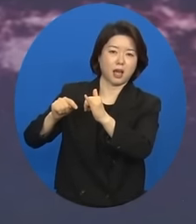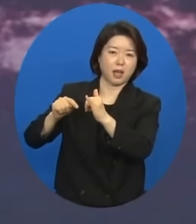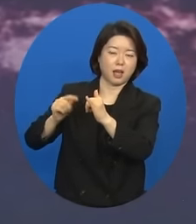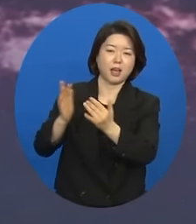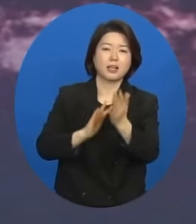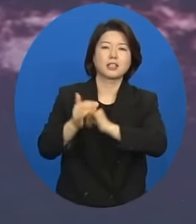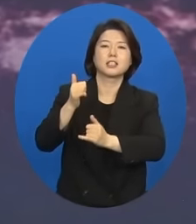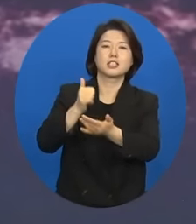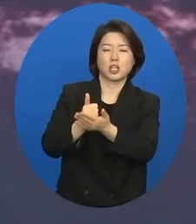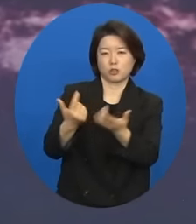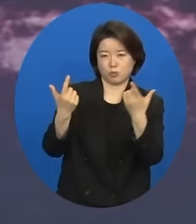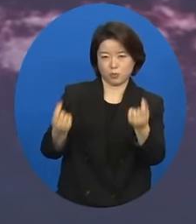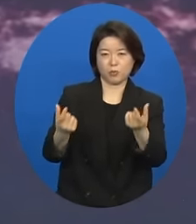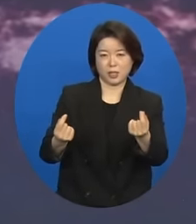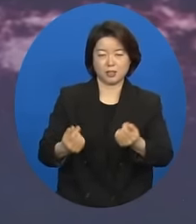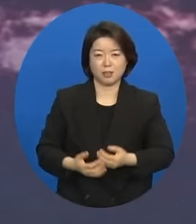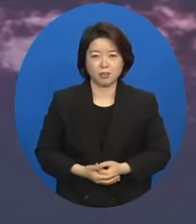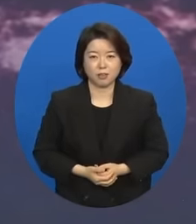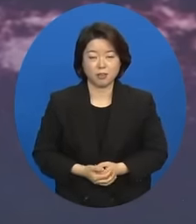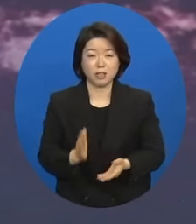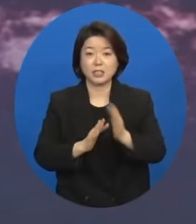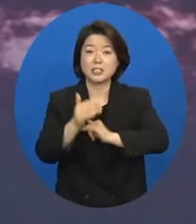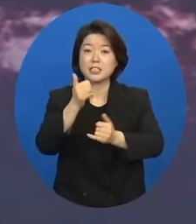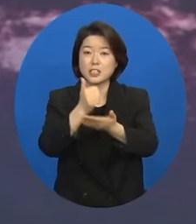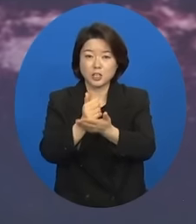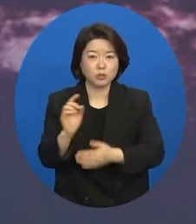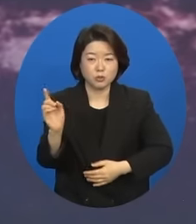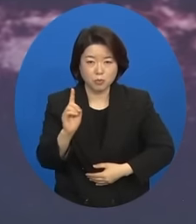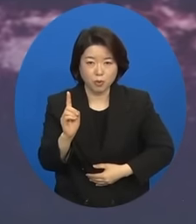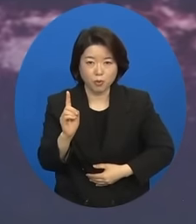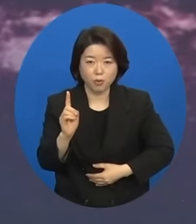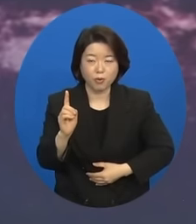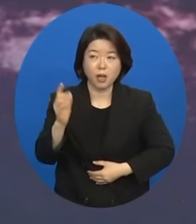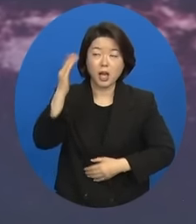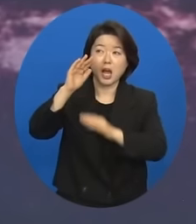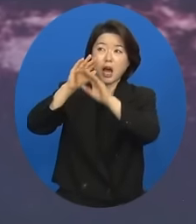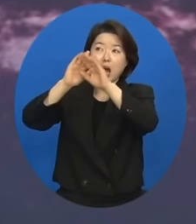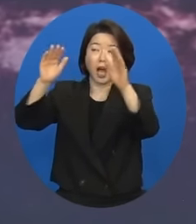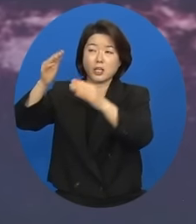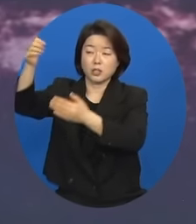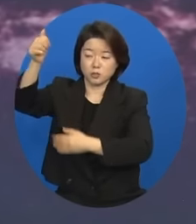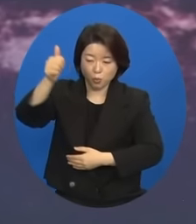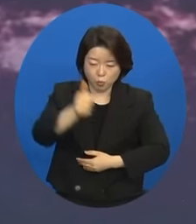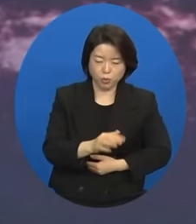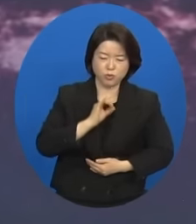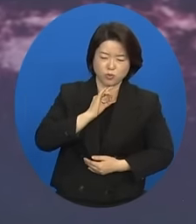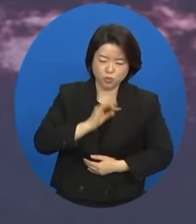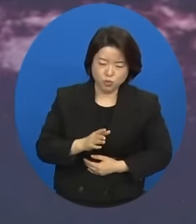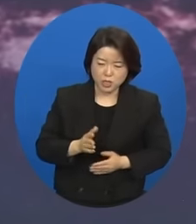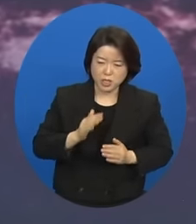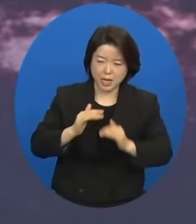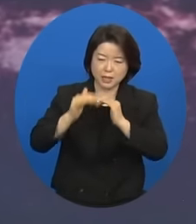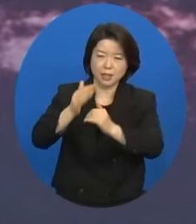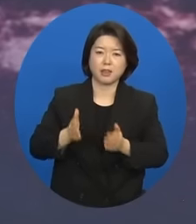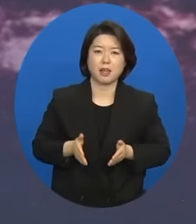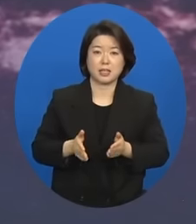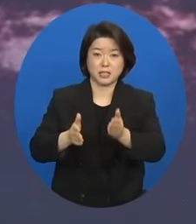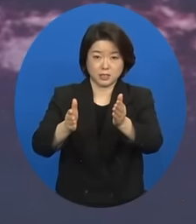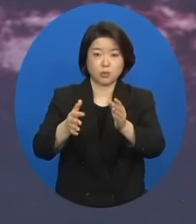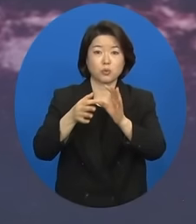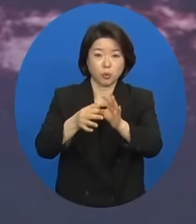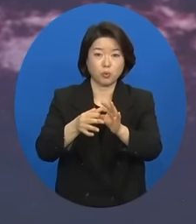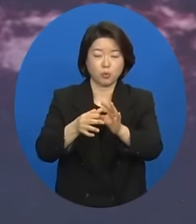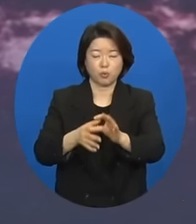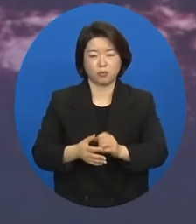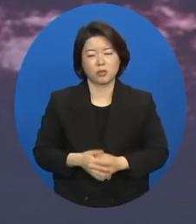예수님을 말하는 거죠 그 예수님 뭡니까 하늘에서 내려온 일한 길이라는 것이죠